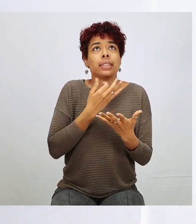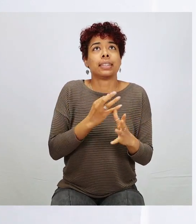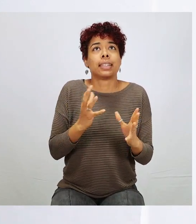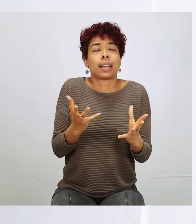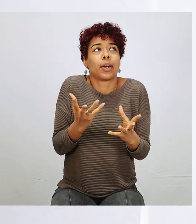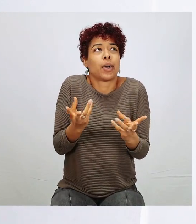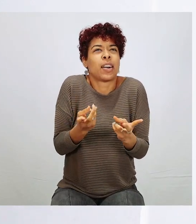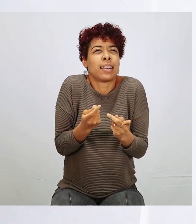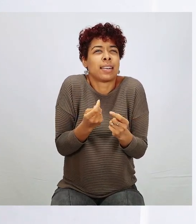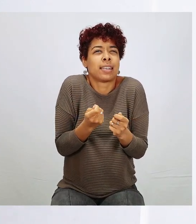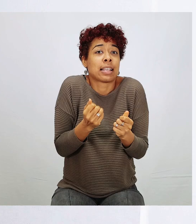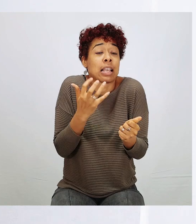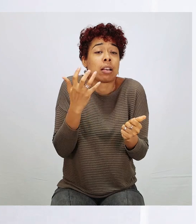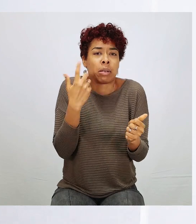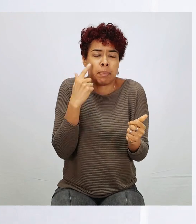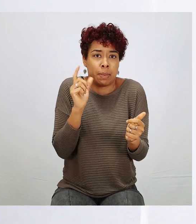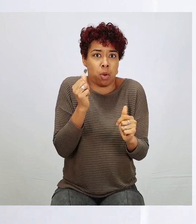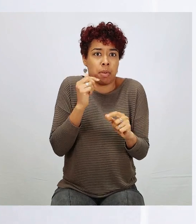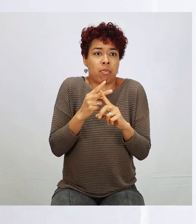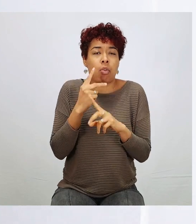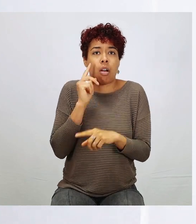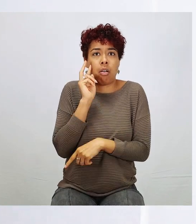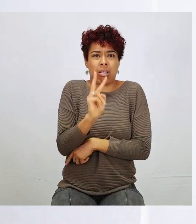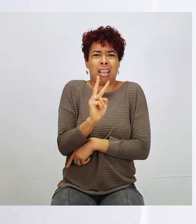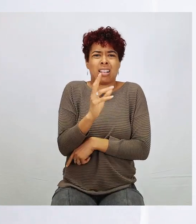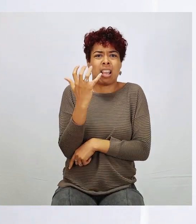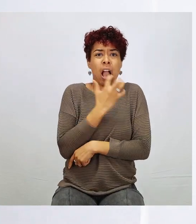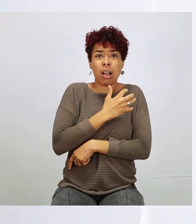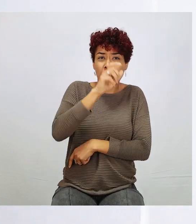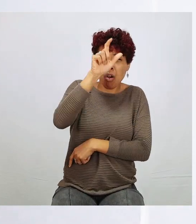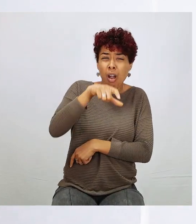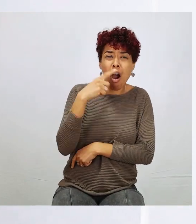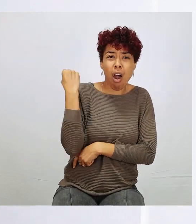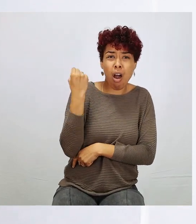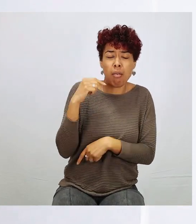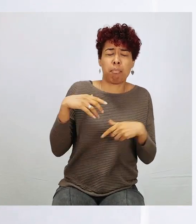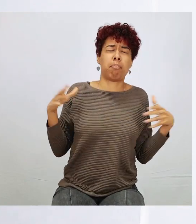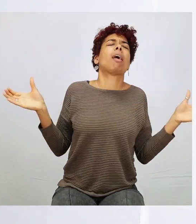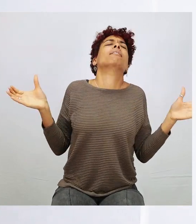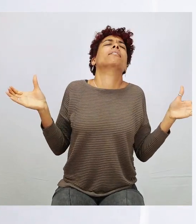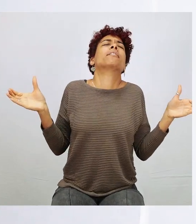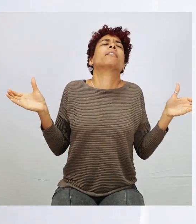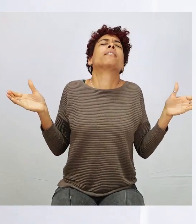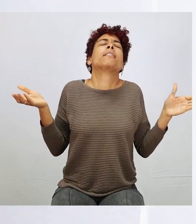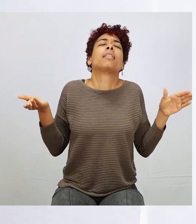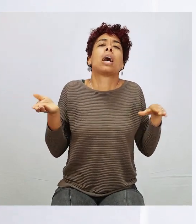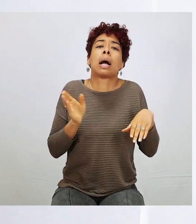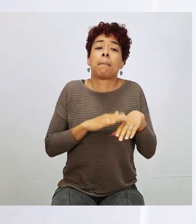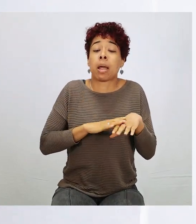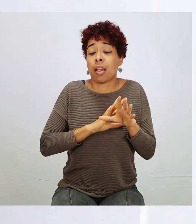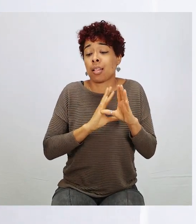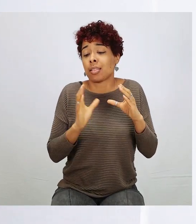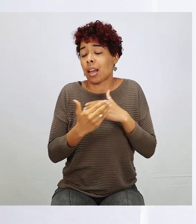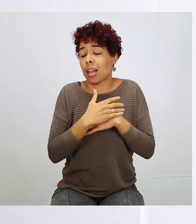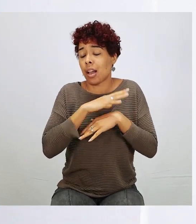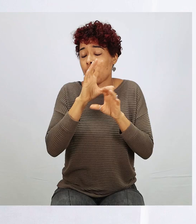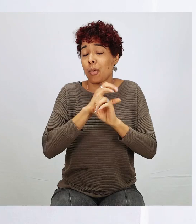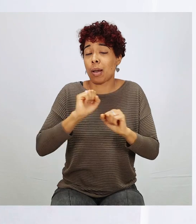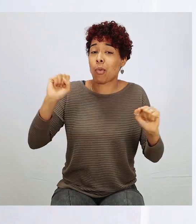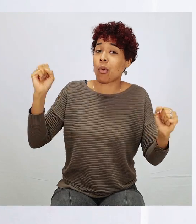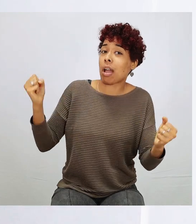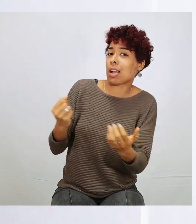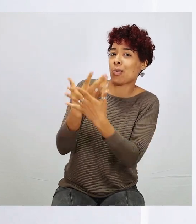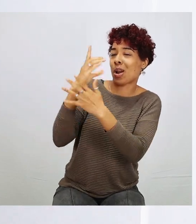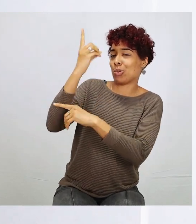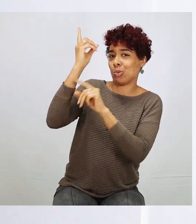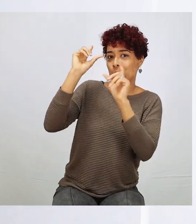comme ça, un tableau qui est effroyable quand on le regarde, un homme qui est crucifié sur une croix, mais qui est extraordinaire de par la gloire de Dieu